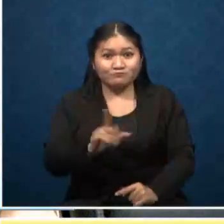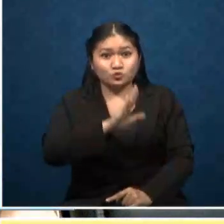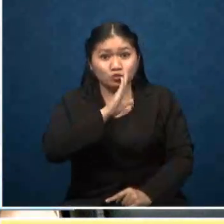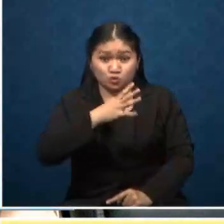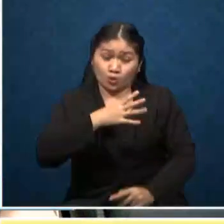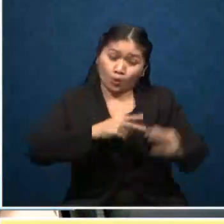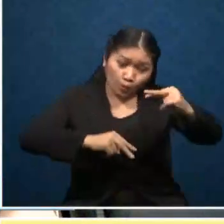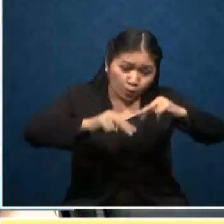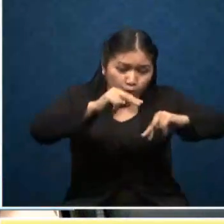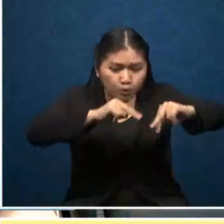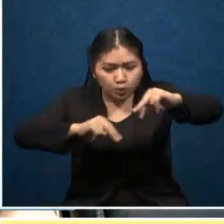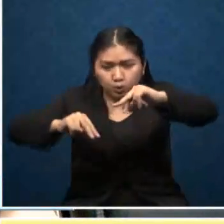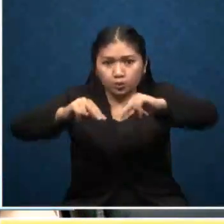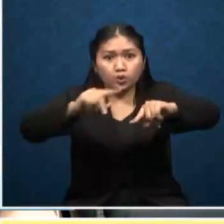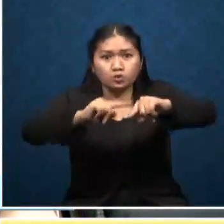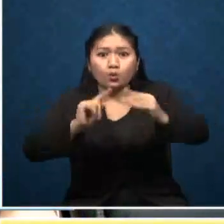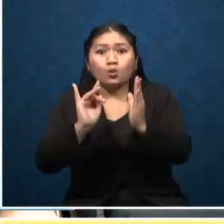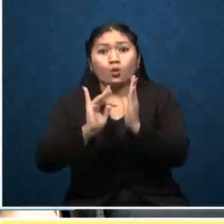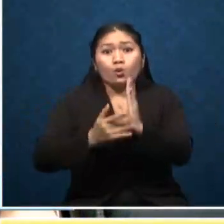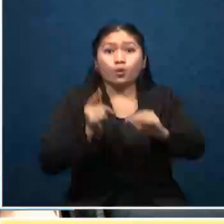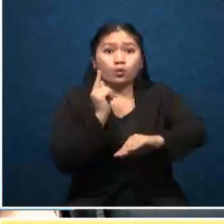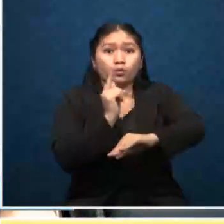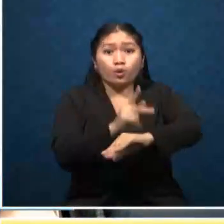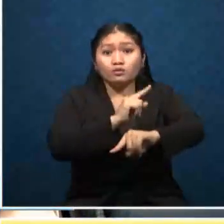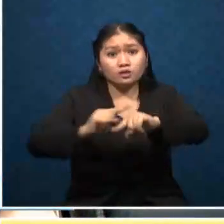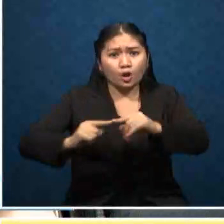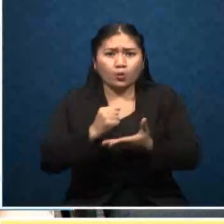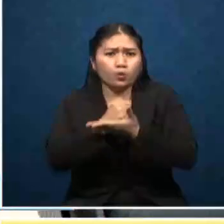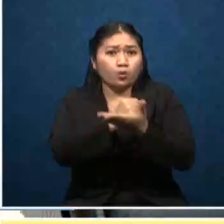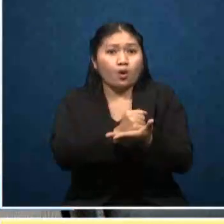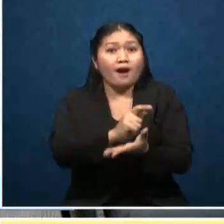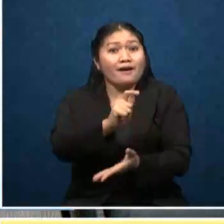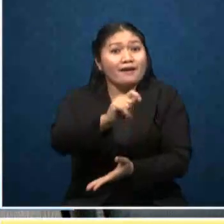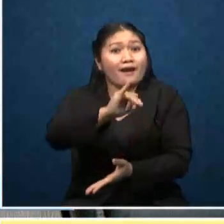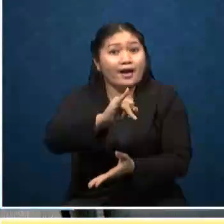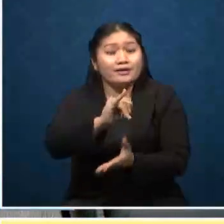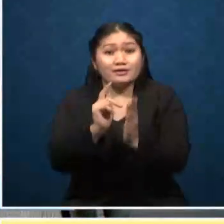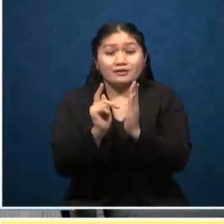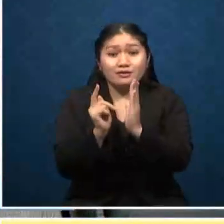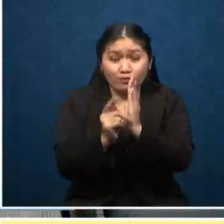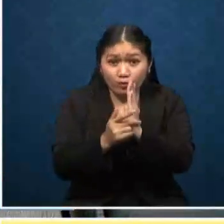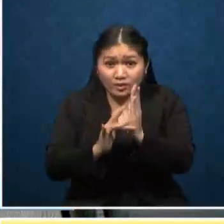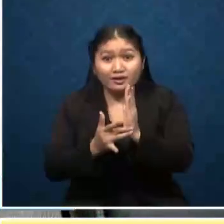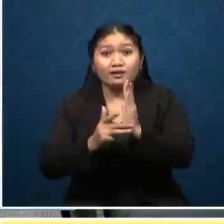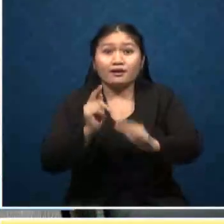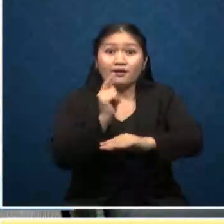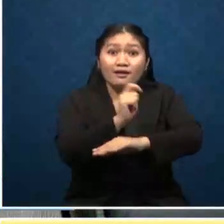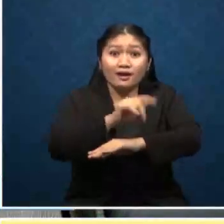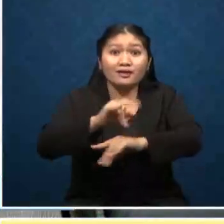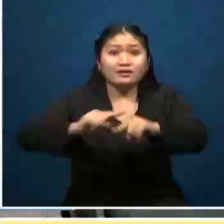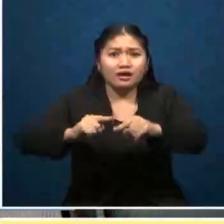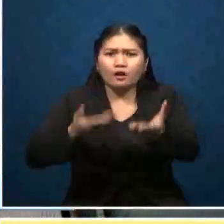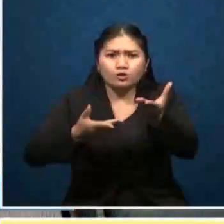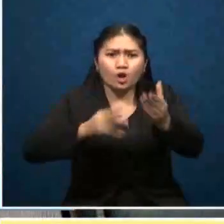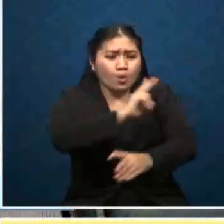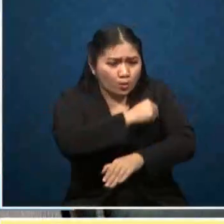แลในระดับที่ใช้เทคโนโยีต่ๆเข้มาช่วยใช้ AI ใช้อะไรต่ๆซึเวลานี้กมีบลควิบานมอุปก